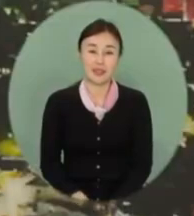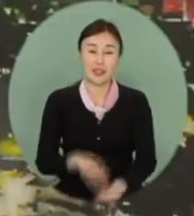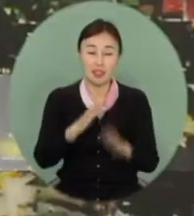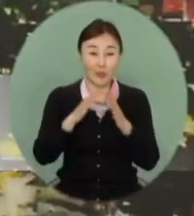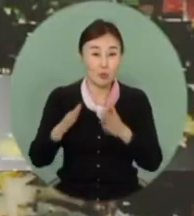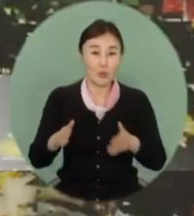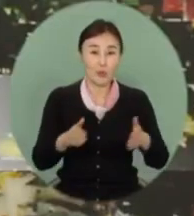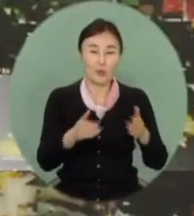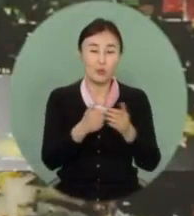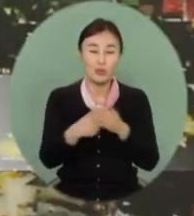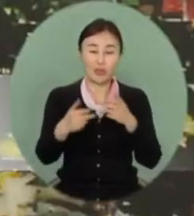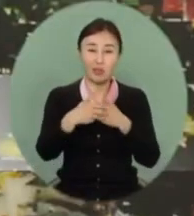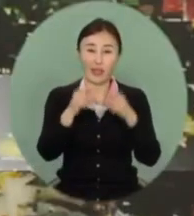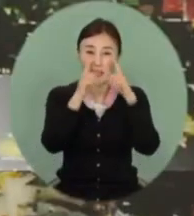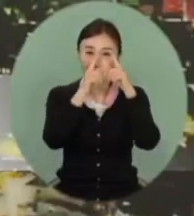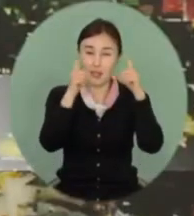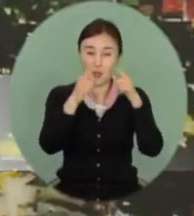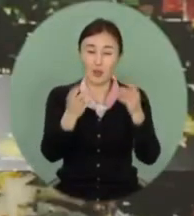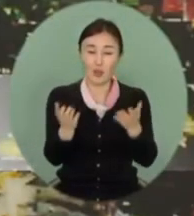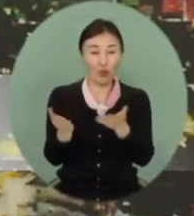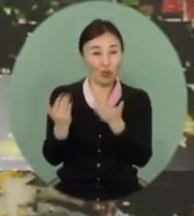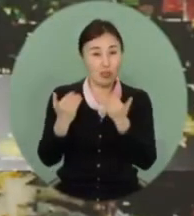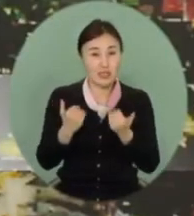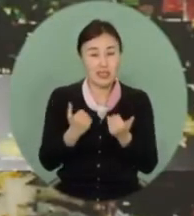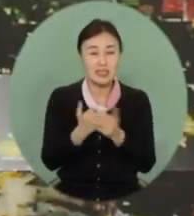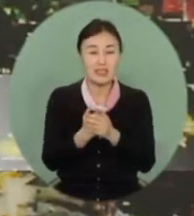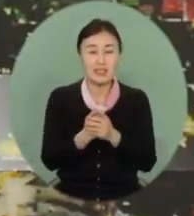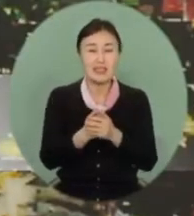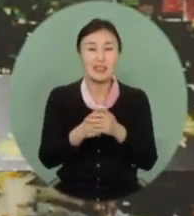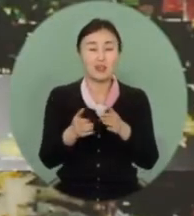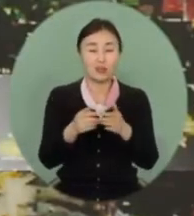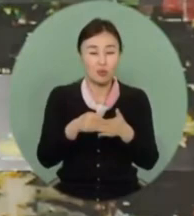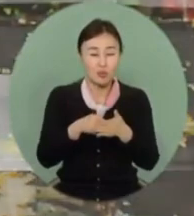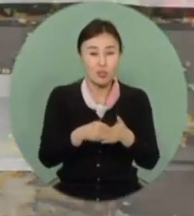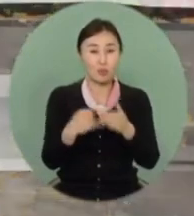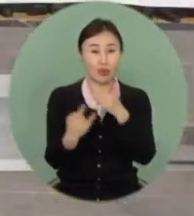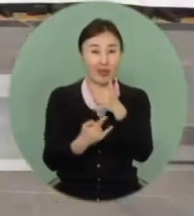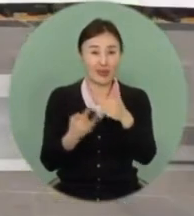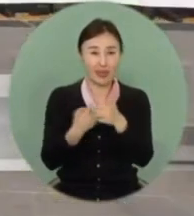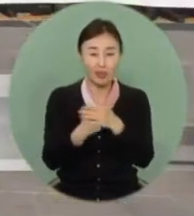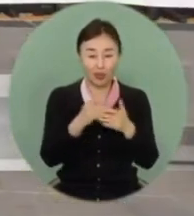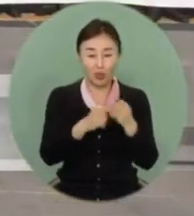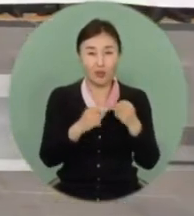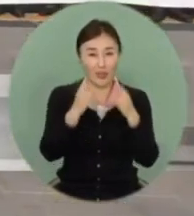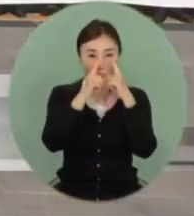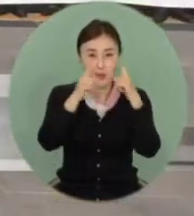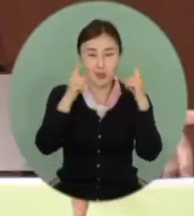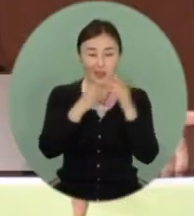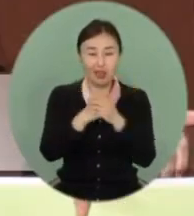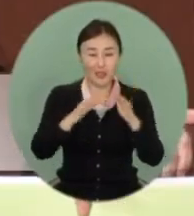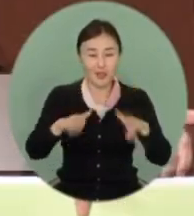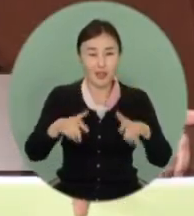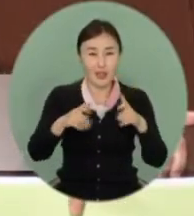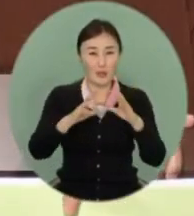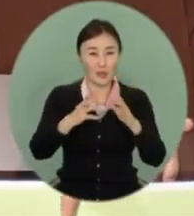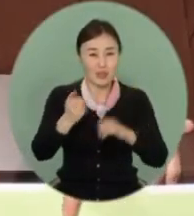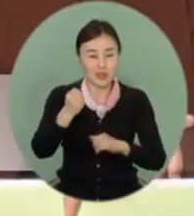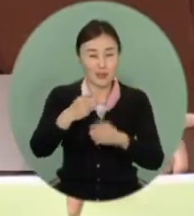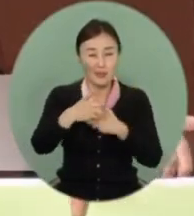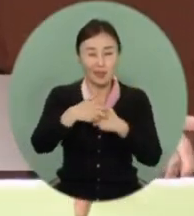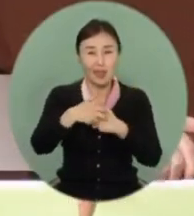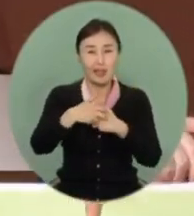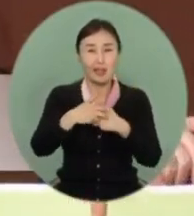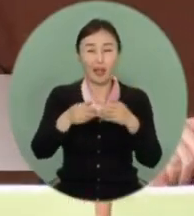전라남도 국립 의과대학 유치 범도민 추진위원회는 윤석 대통령의 전남 국립의과대학 신설 추진